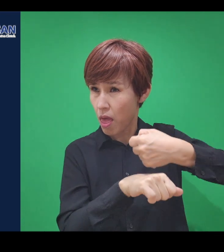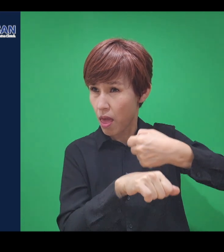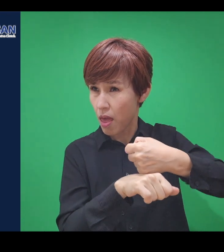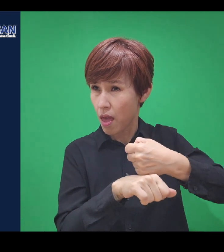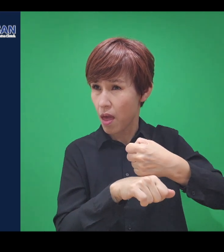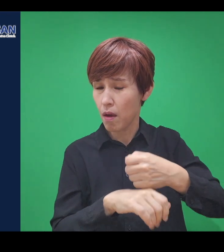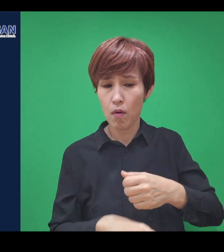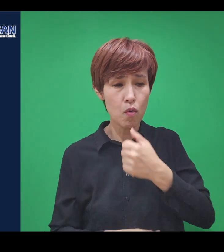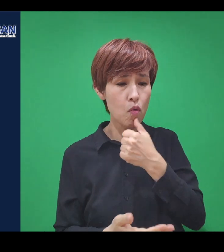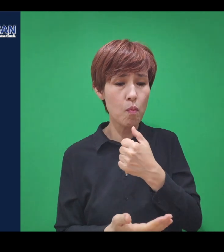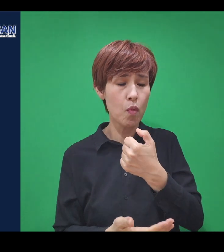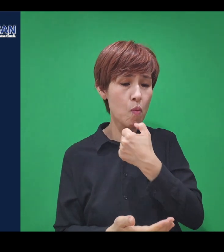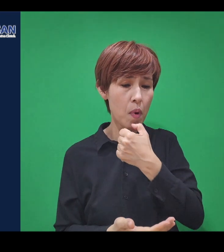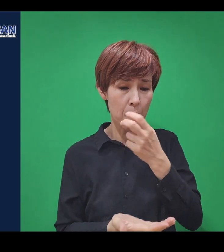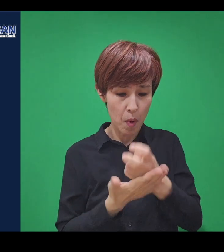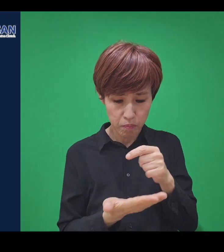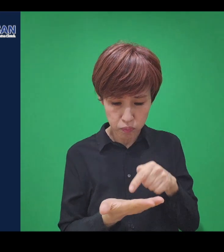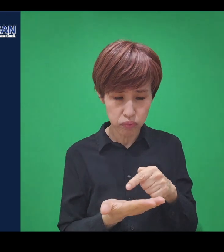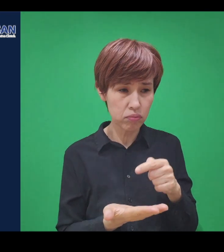로마법에는 무죄인데?